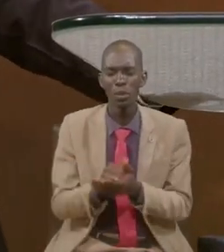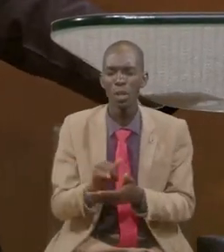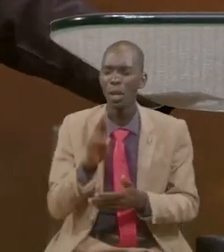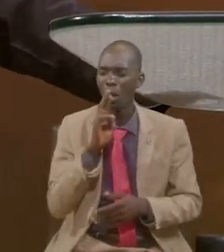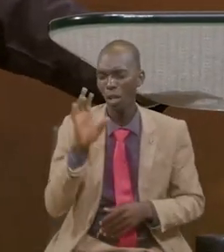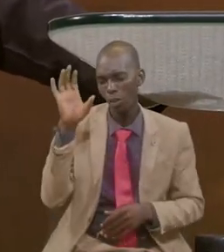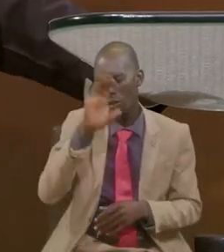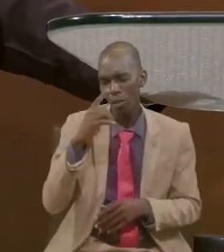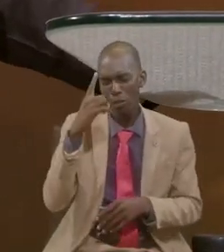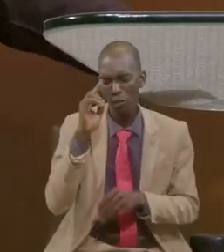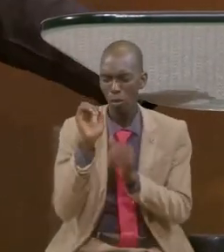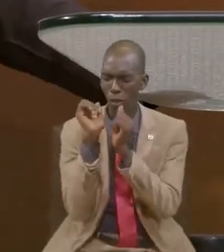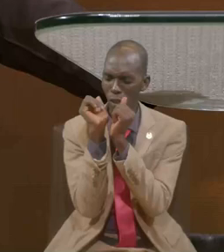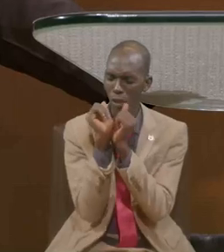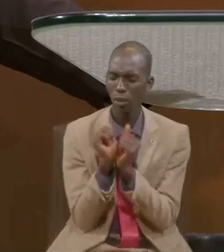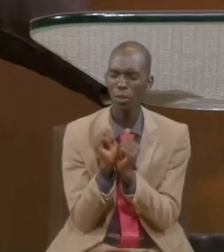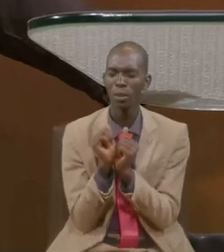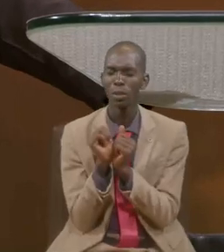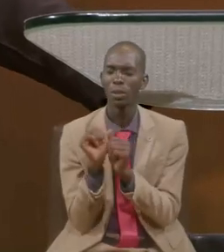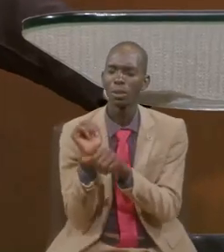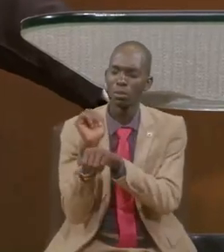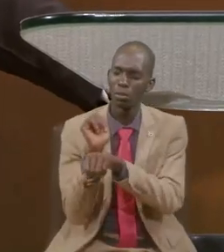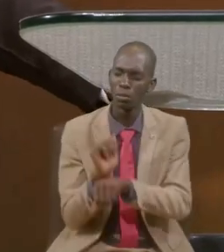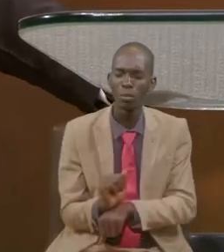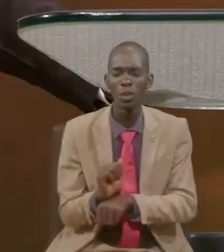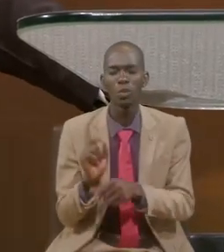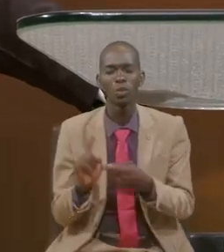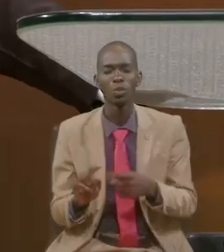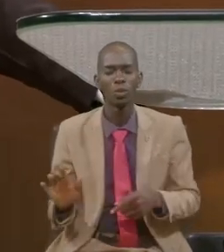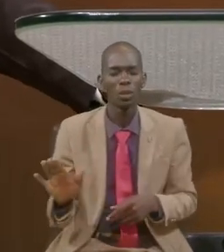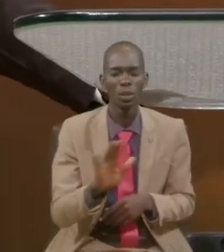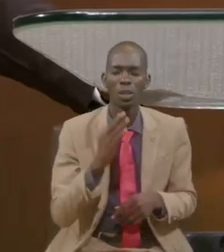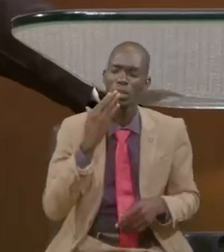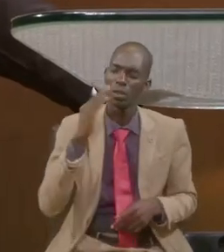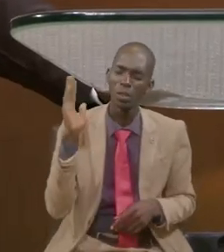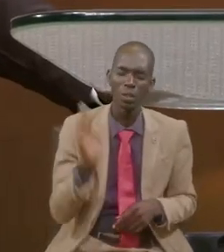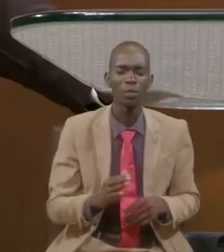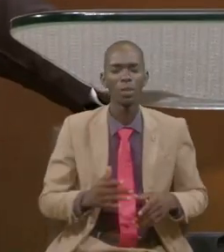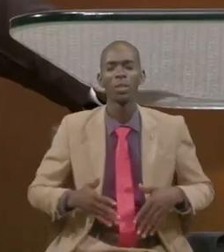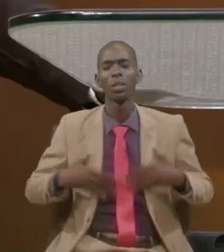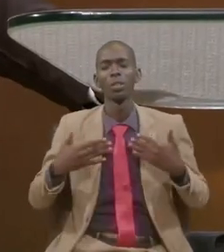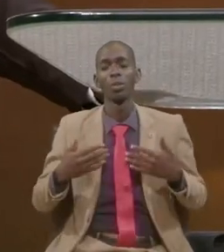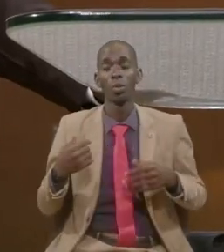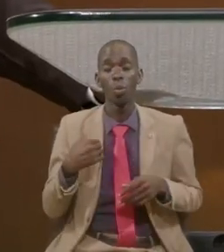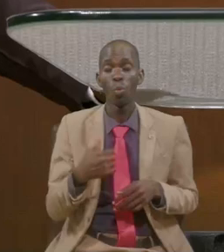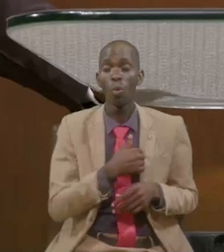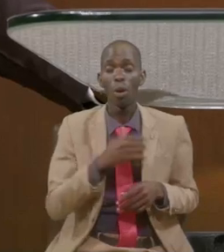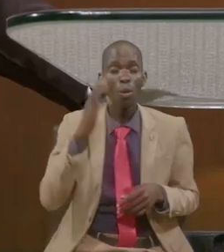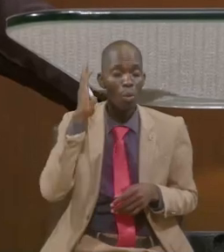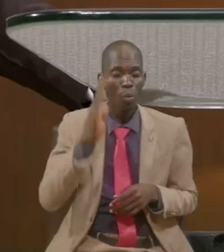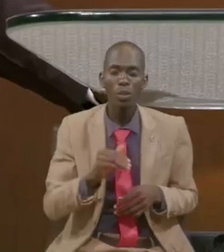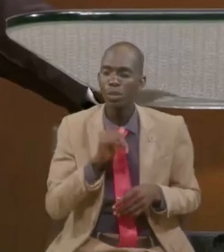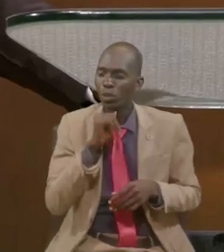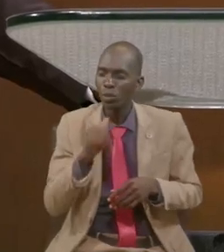fléchir nos genoux devant ceux qui cherchent des esclaves pour leur